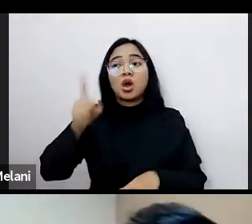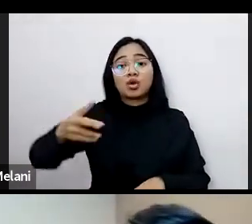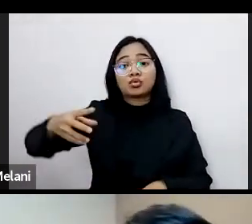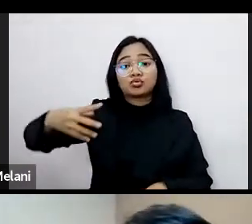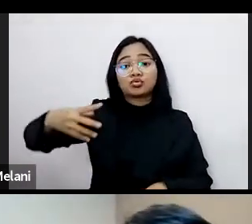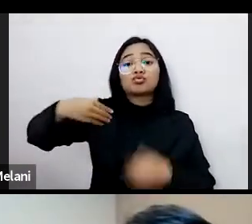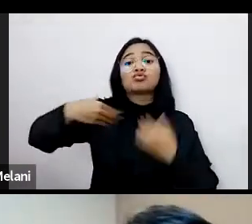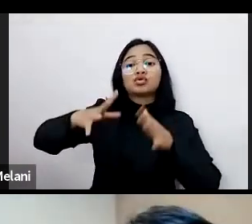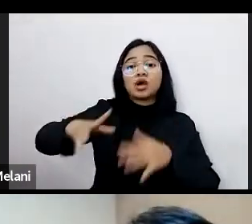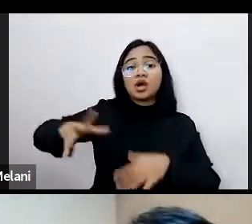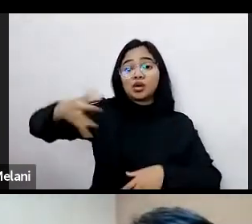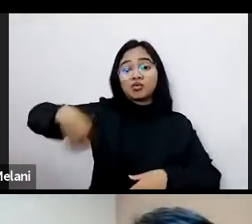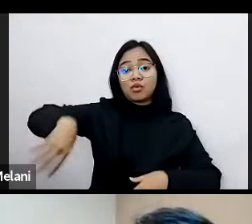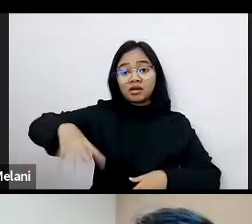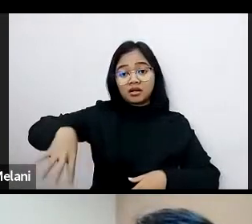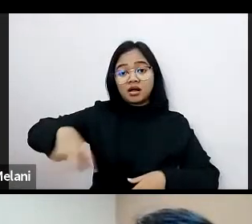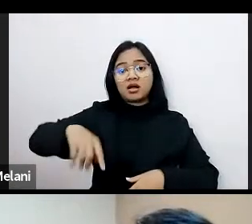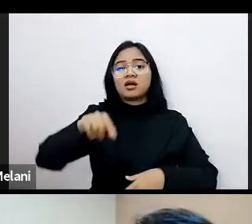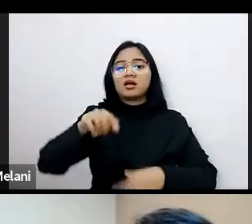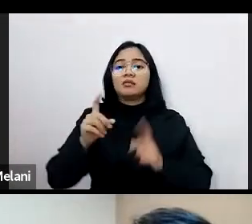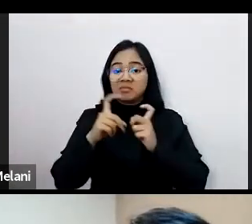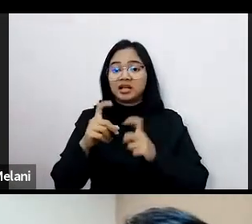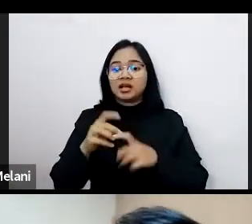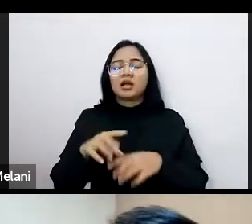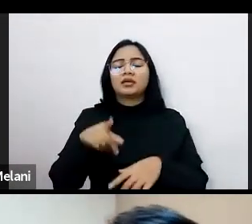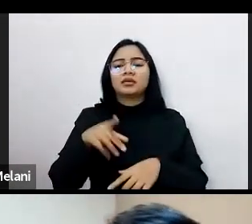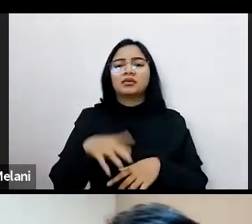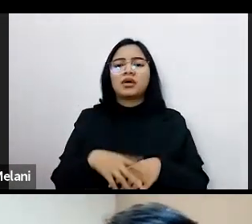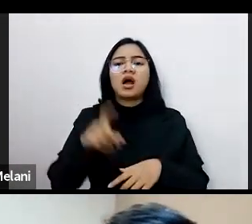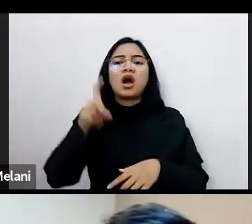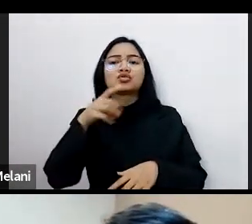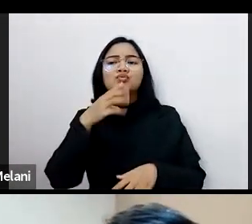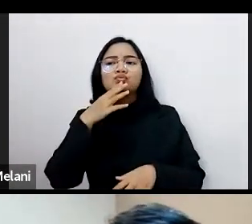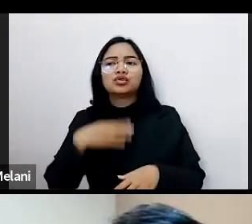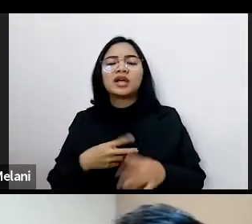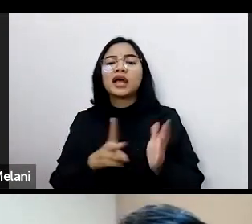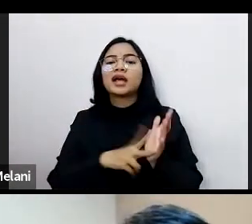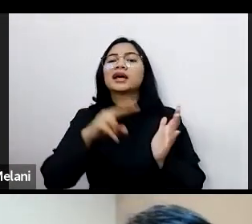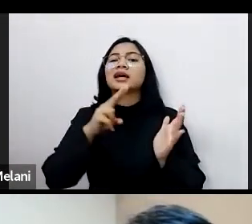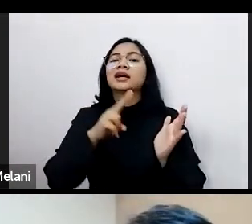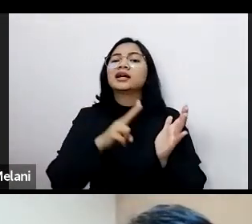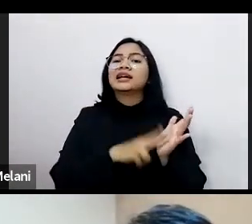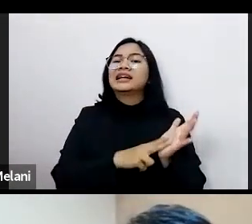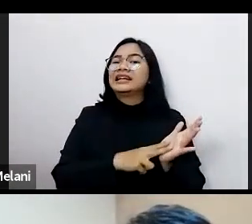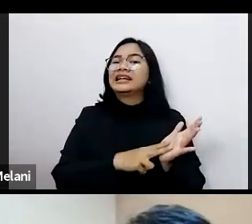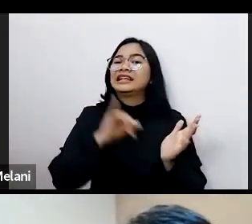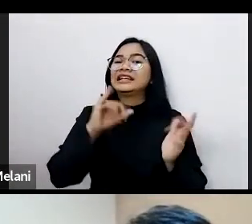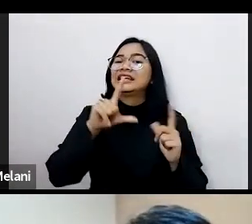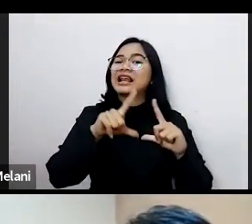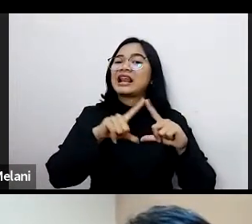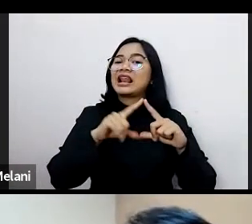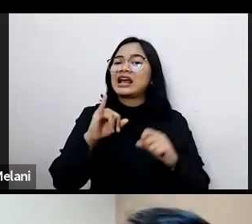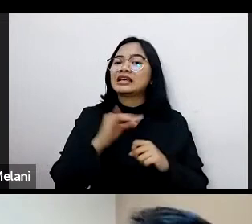nilai-nilai yang apa ya, keluarga besar juga turut mempengaruhi